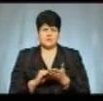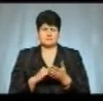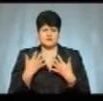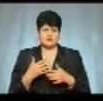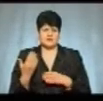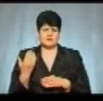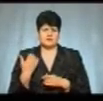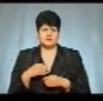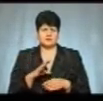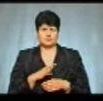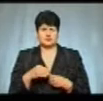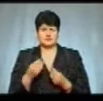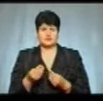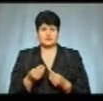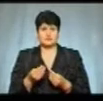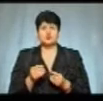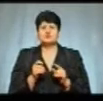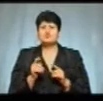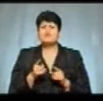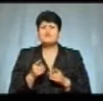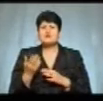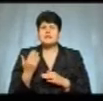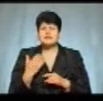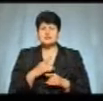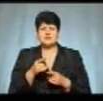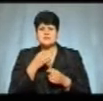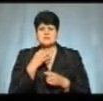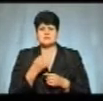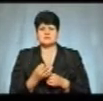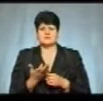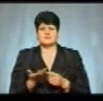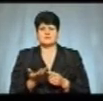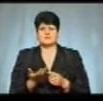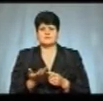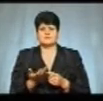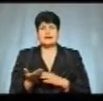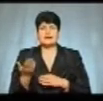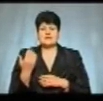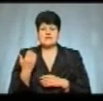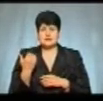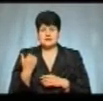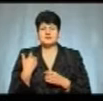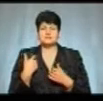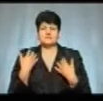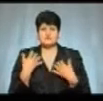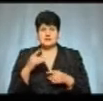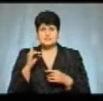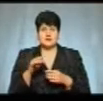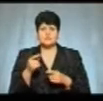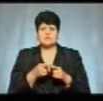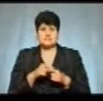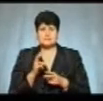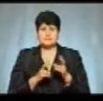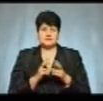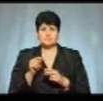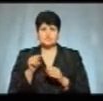давали. Це було маю на увазі, чому раніше не попередили такий раніше. Ми вже знали про дане підприємство ще з